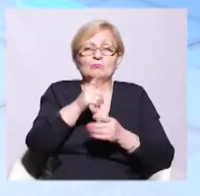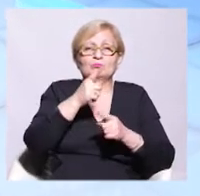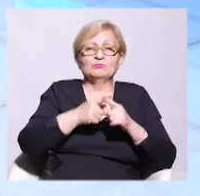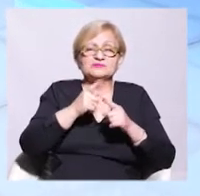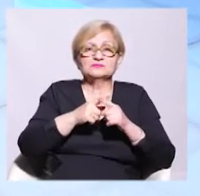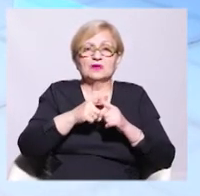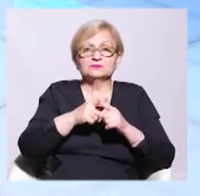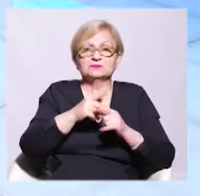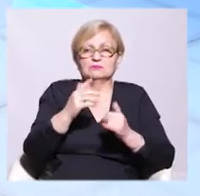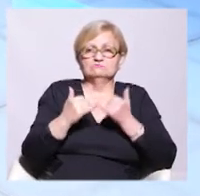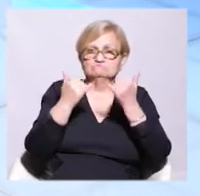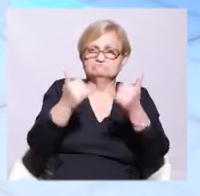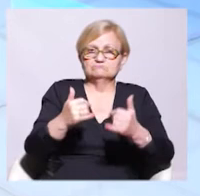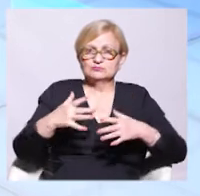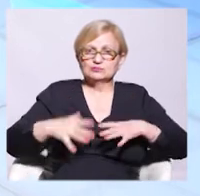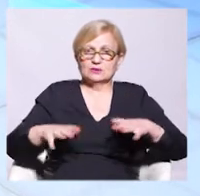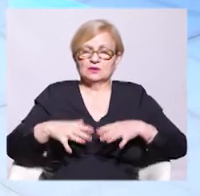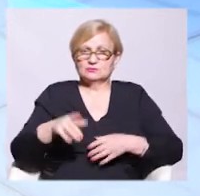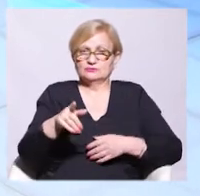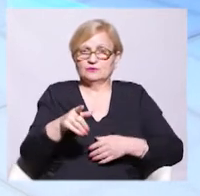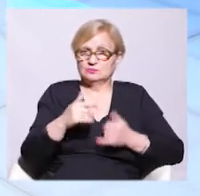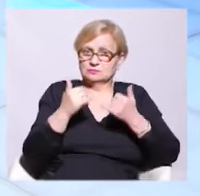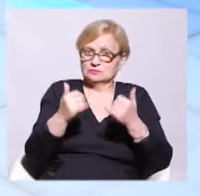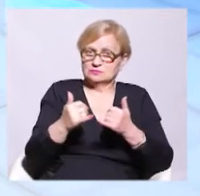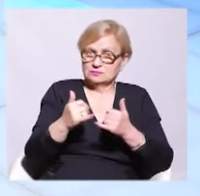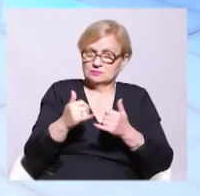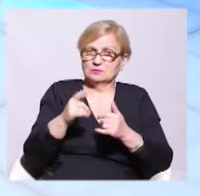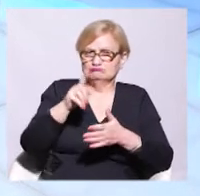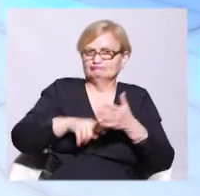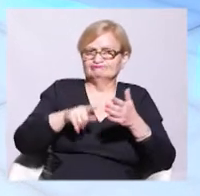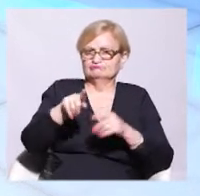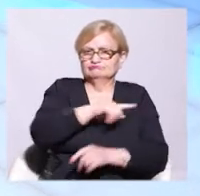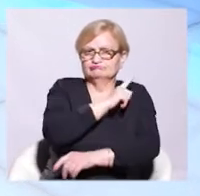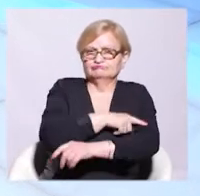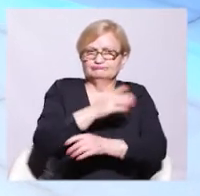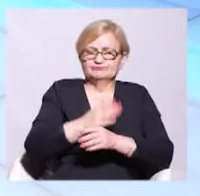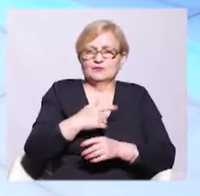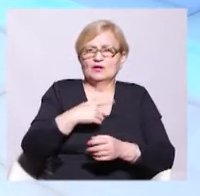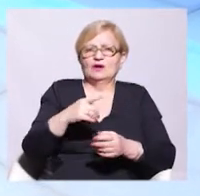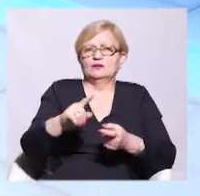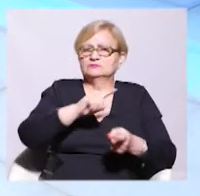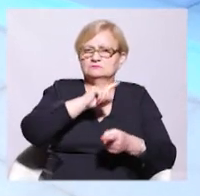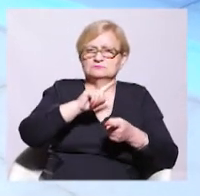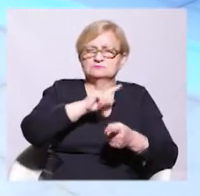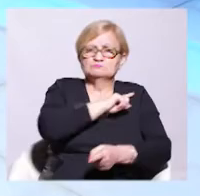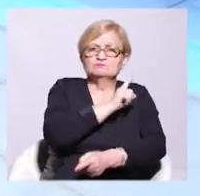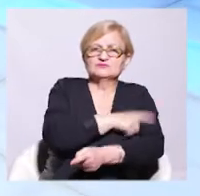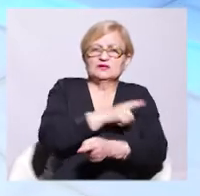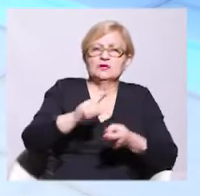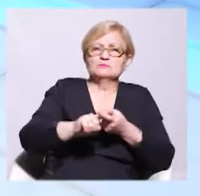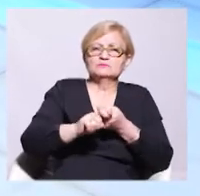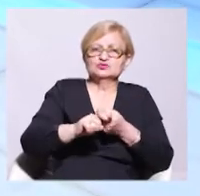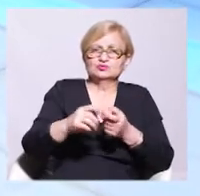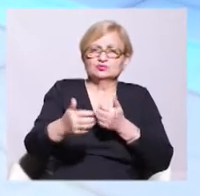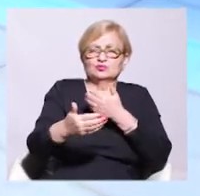აღიარებს საქართველოს ძლიერებას. Da ჩვენს ქვეყანასთან ისეთი მჭიდრო ურთიერთობა აქვს,